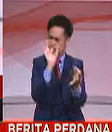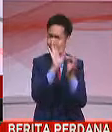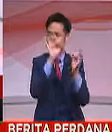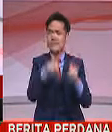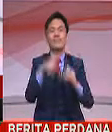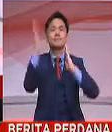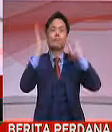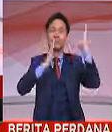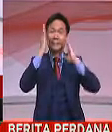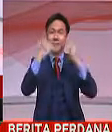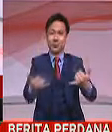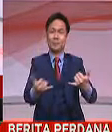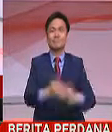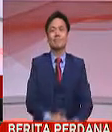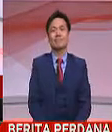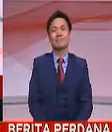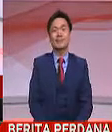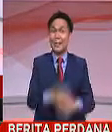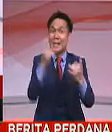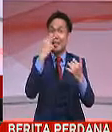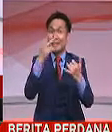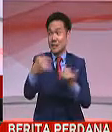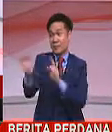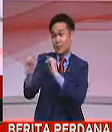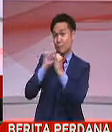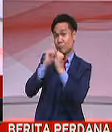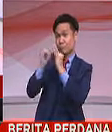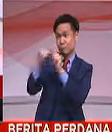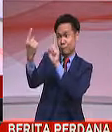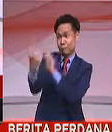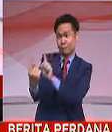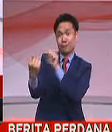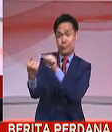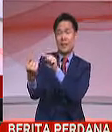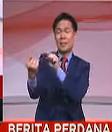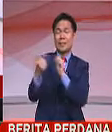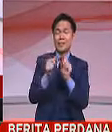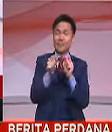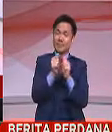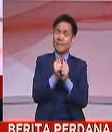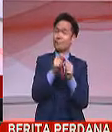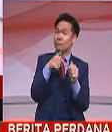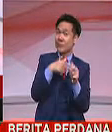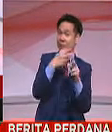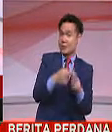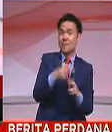negara. Penjelasan lanjut diberikan menerusi temubual eksklusif beliau bersama wartawan Asni Fatin Anwar.